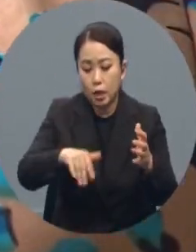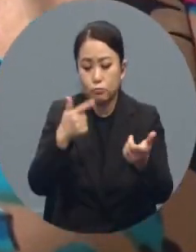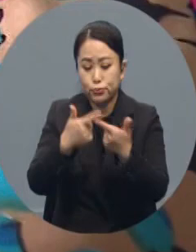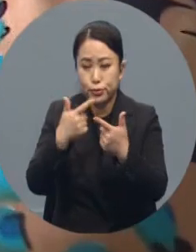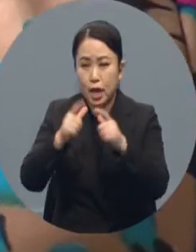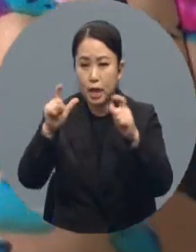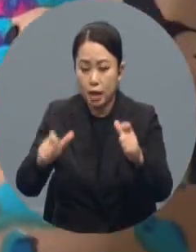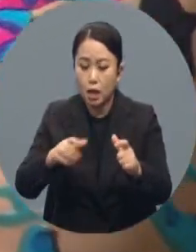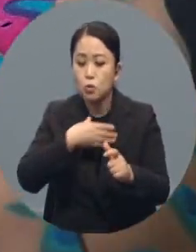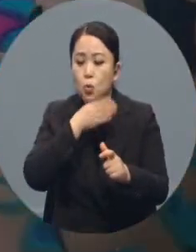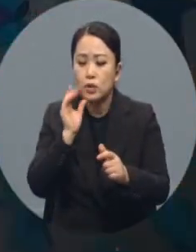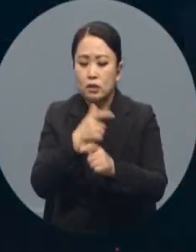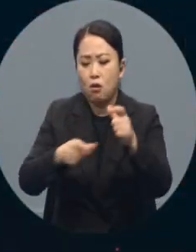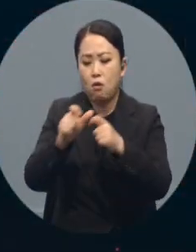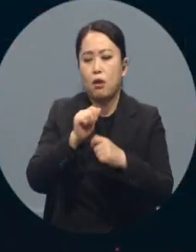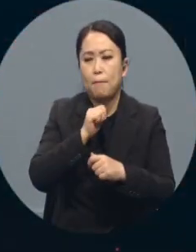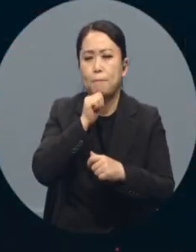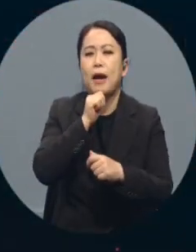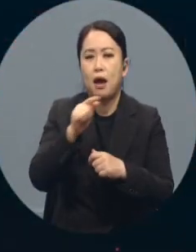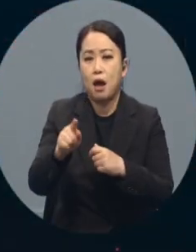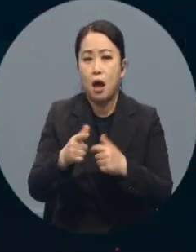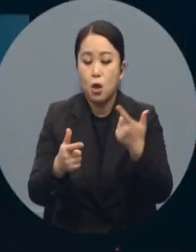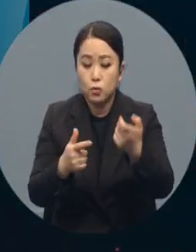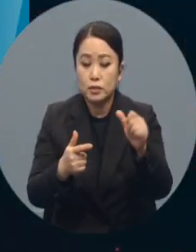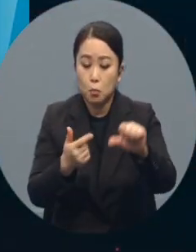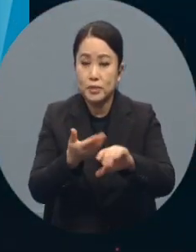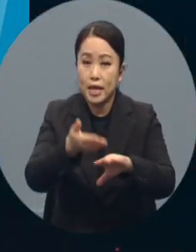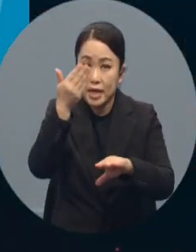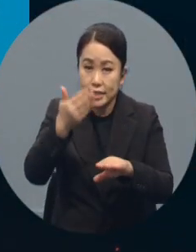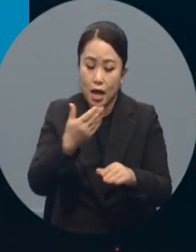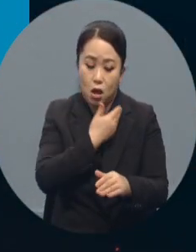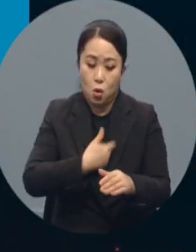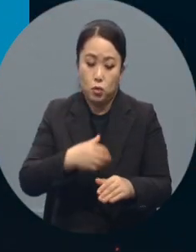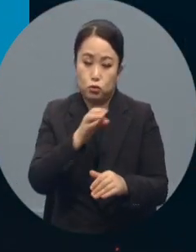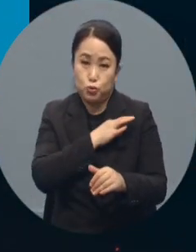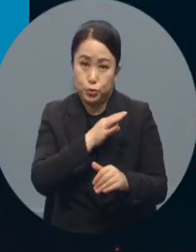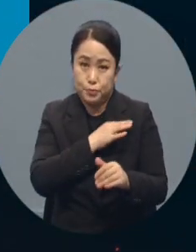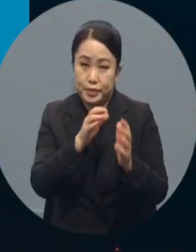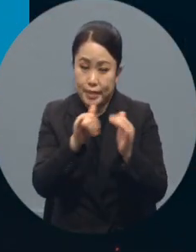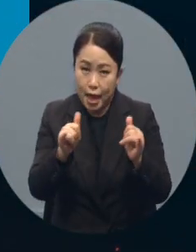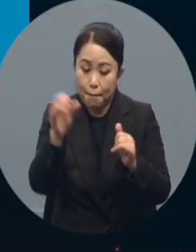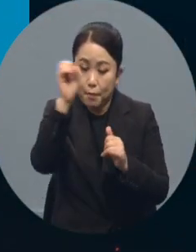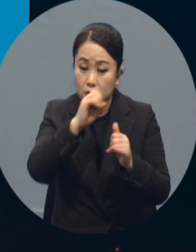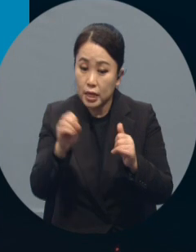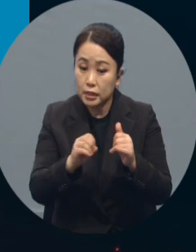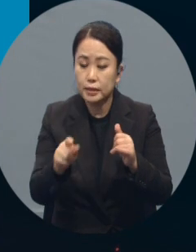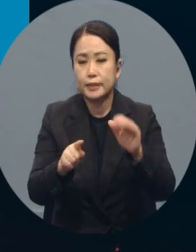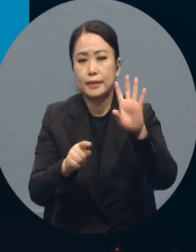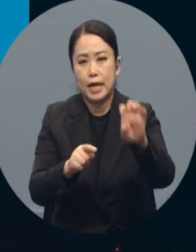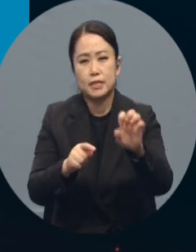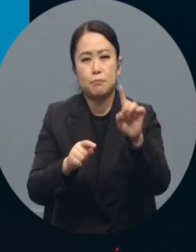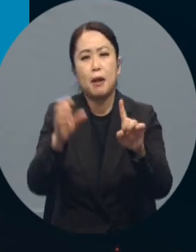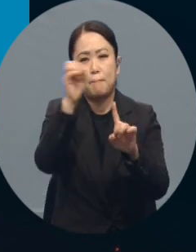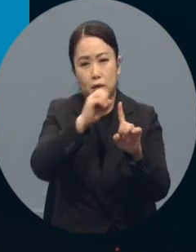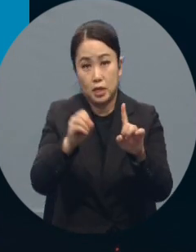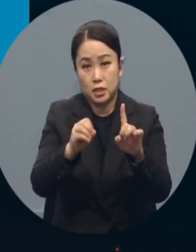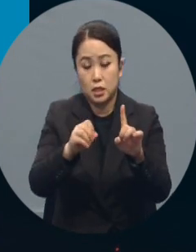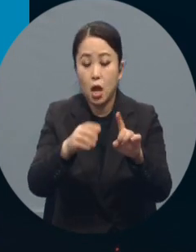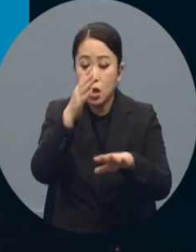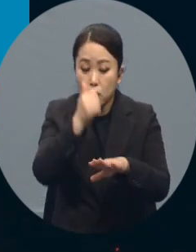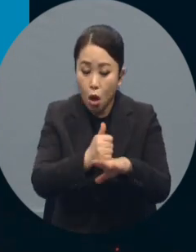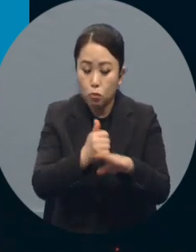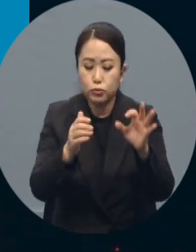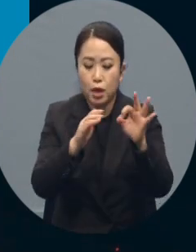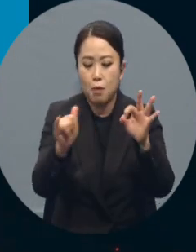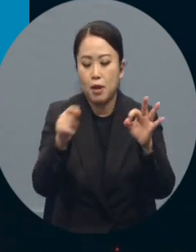가난합니다 부산의 65세 이상 기초수급자 비율은 41%로 10명 중 4명